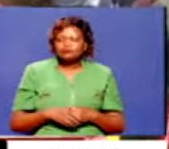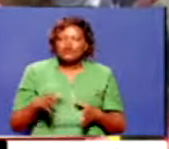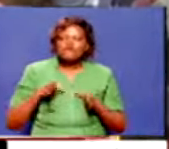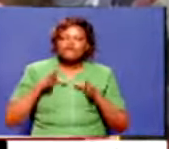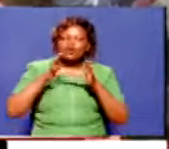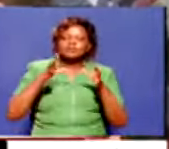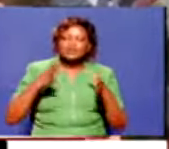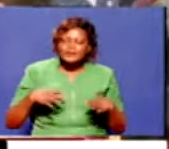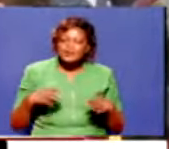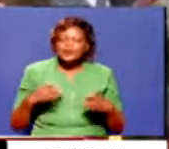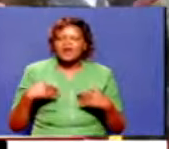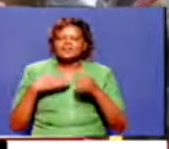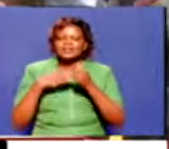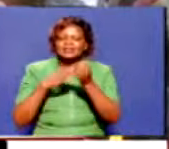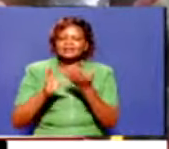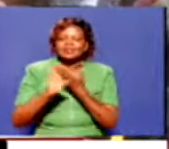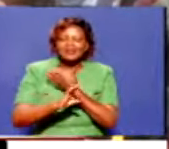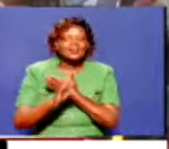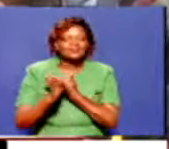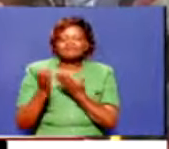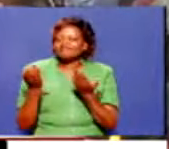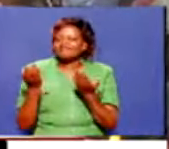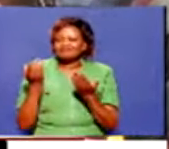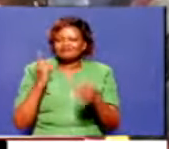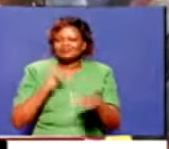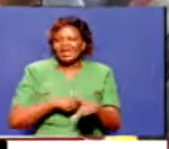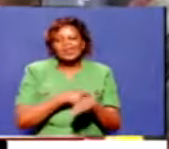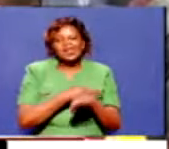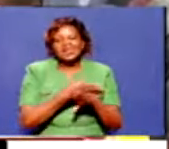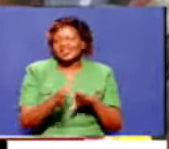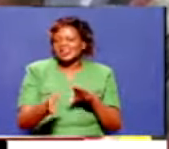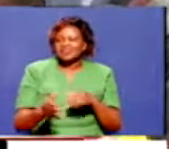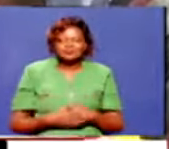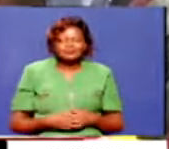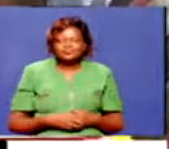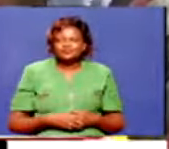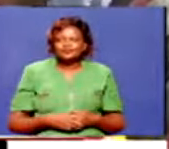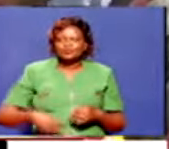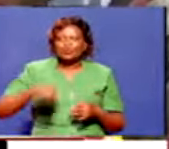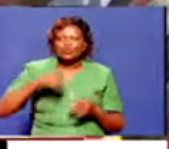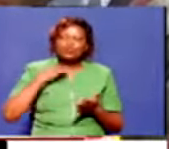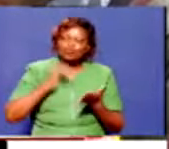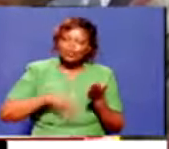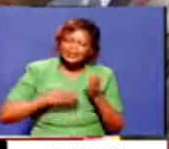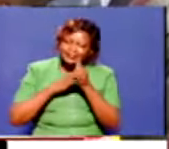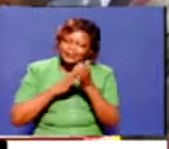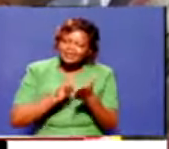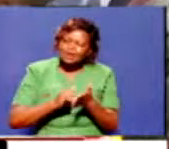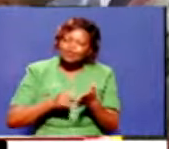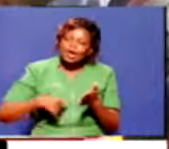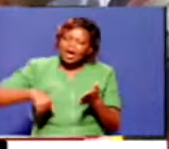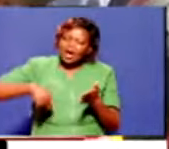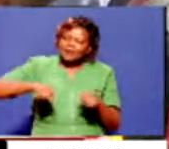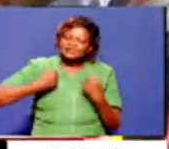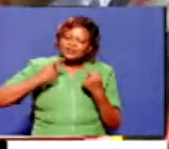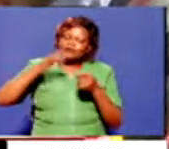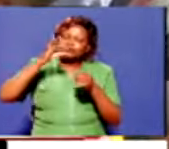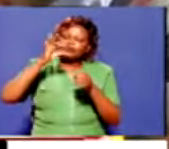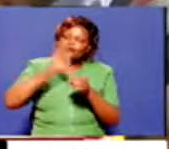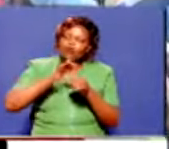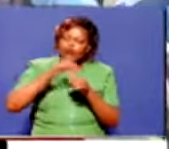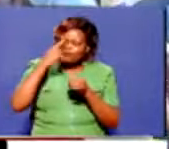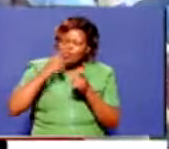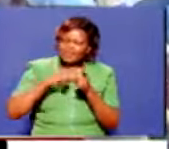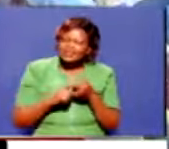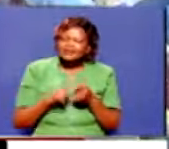hii country imepita na wakati. Sisi tunataka kiongozi ambaye tutamchagua wenyewe na tutachunga